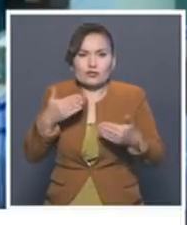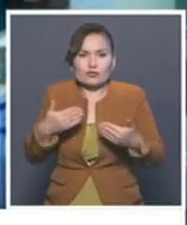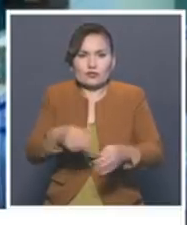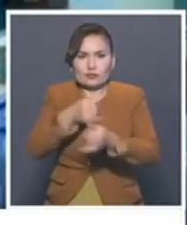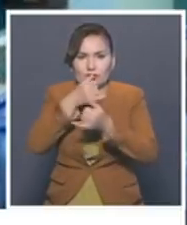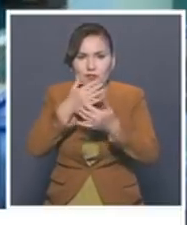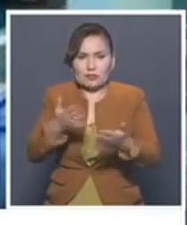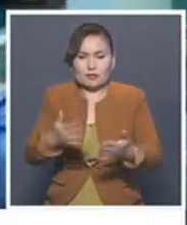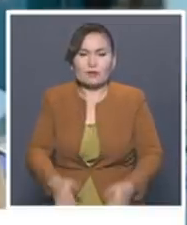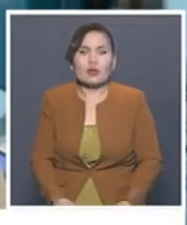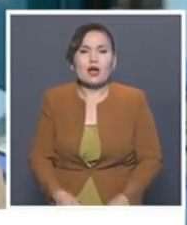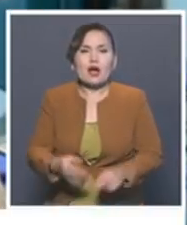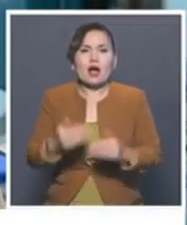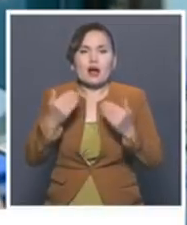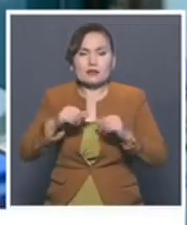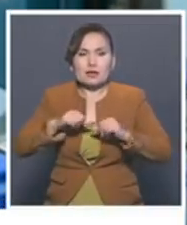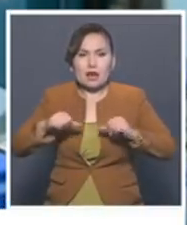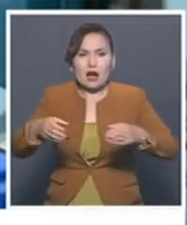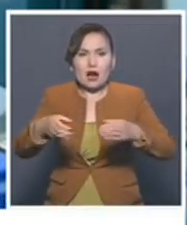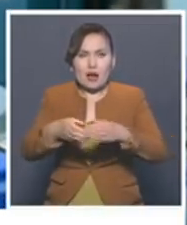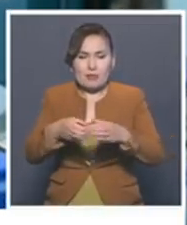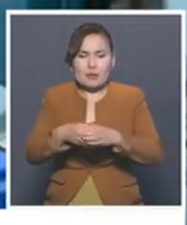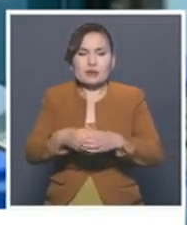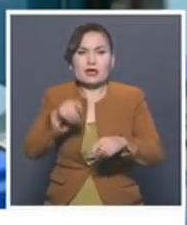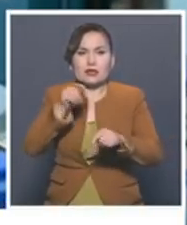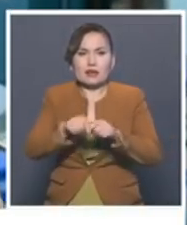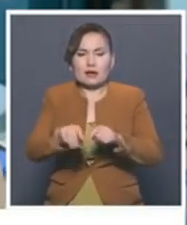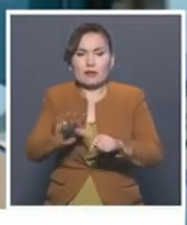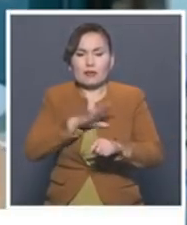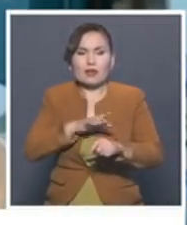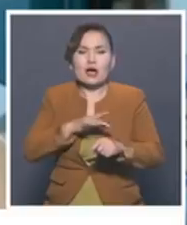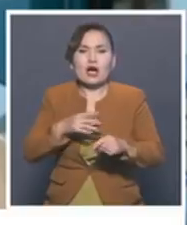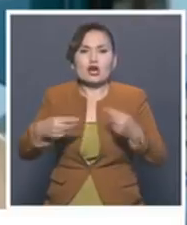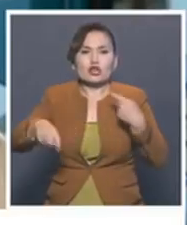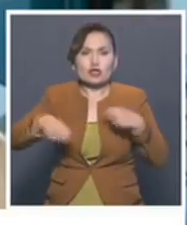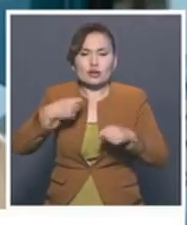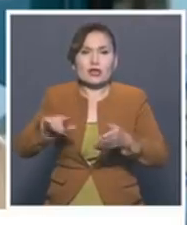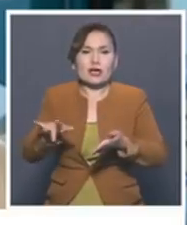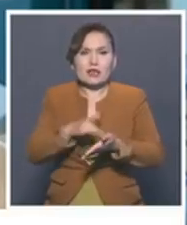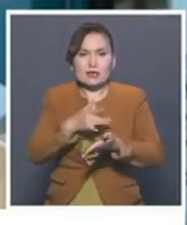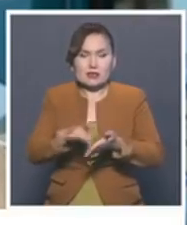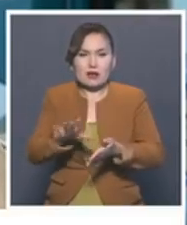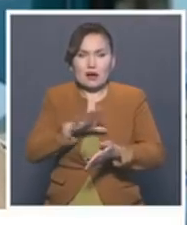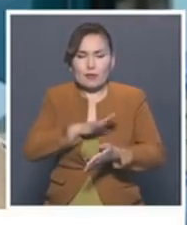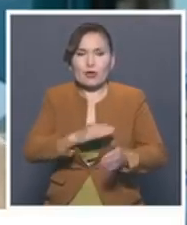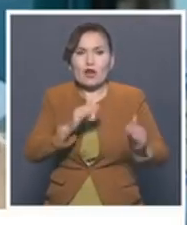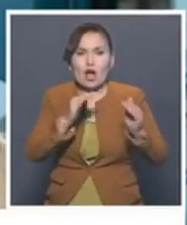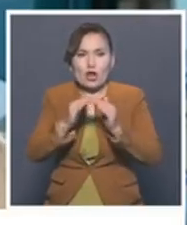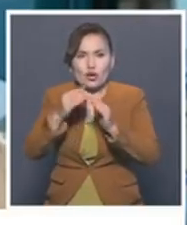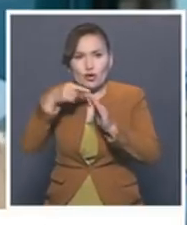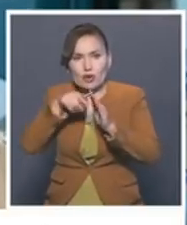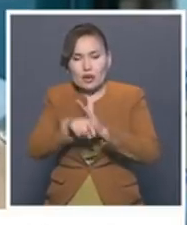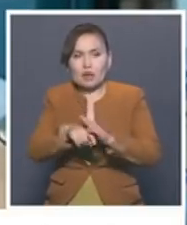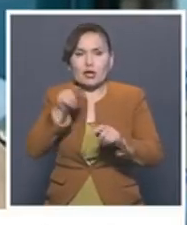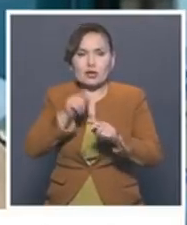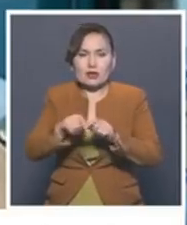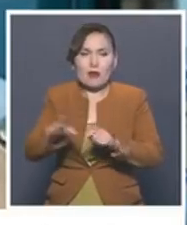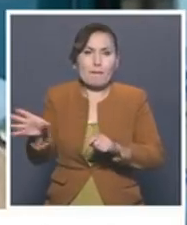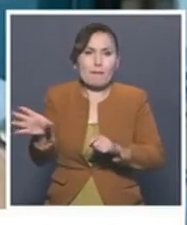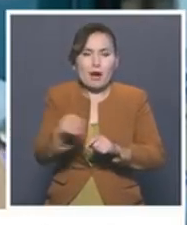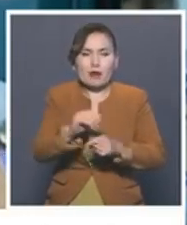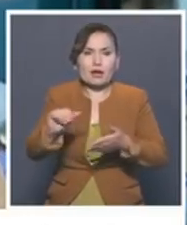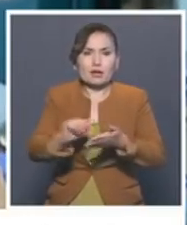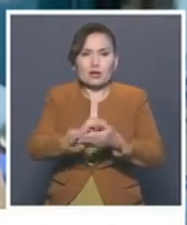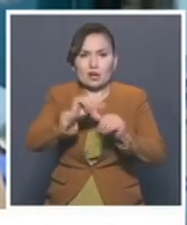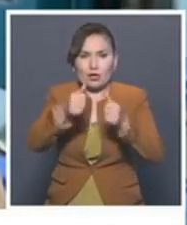шықты кешегі болған жағдайларды. Енді шығындардың бәрі есептеліп, тұрғындардың да квартиралары тексеріліп, барлығына акт